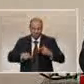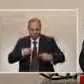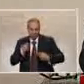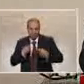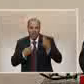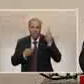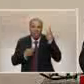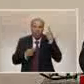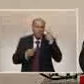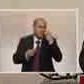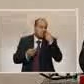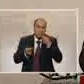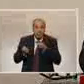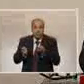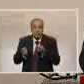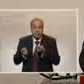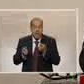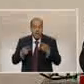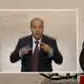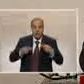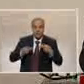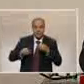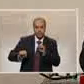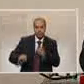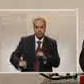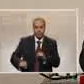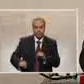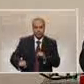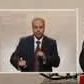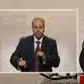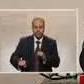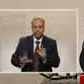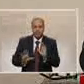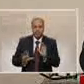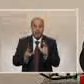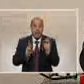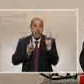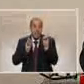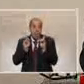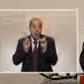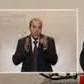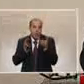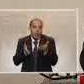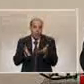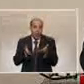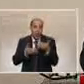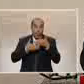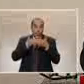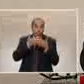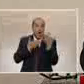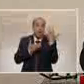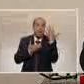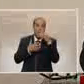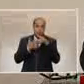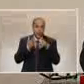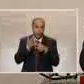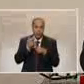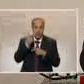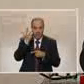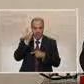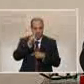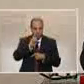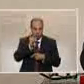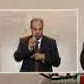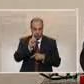استبداد علينا ان نقف بالمرصاد لهذه الاغواء الديمقراطيه اليوم تبنى من خمس سلطات وليس من ثلاث